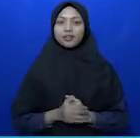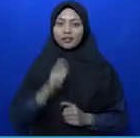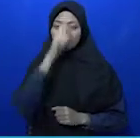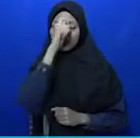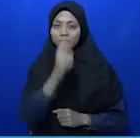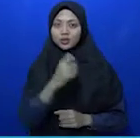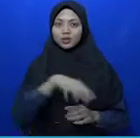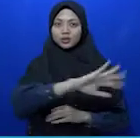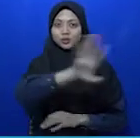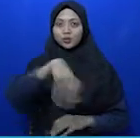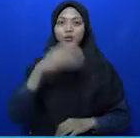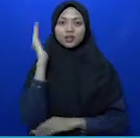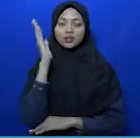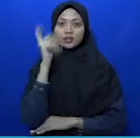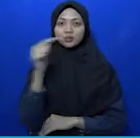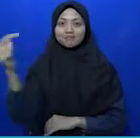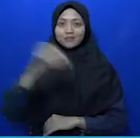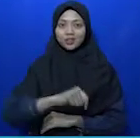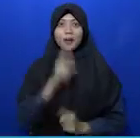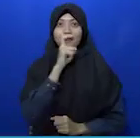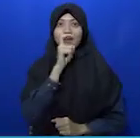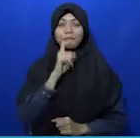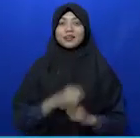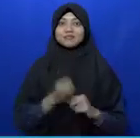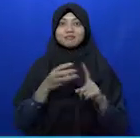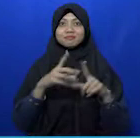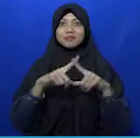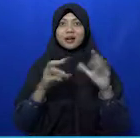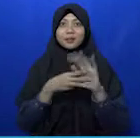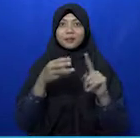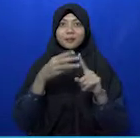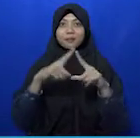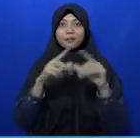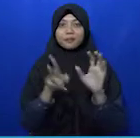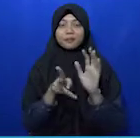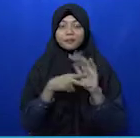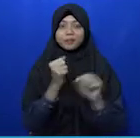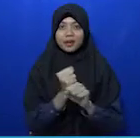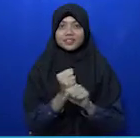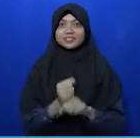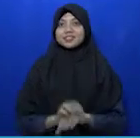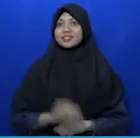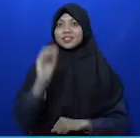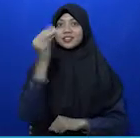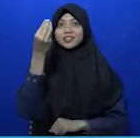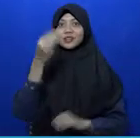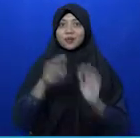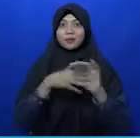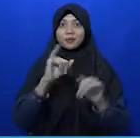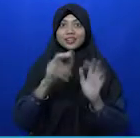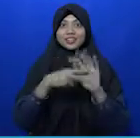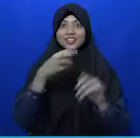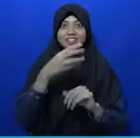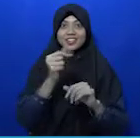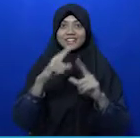para narasumber yang hadir saat ini, Bapak Insinyur Bambang Gatot Aryono, Dirjen Mineral dan